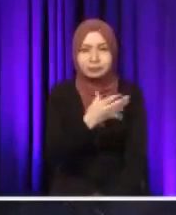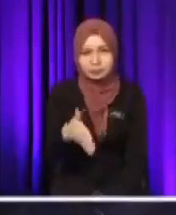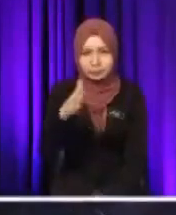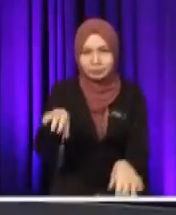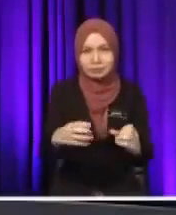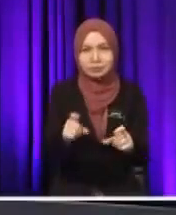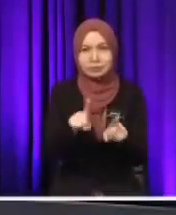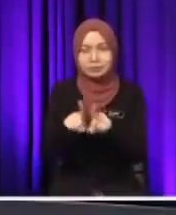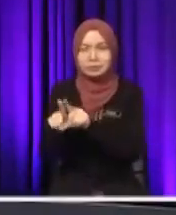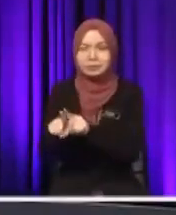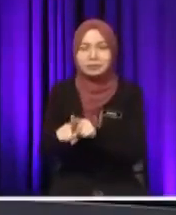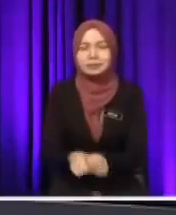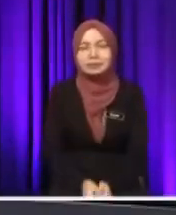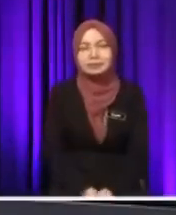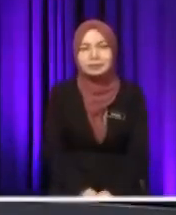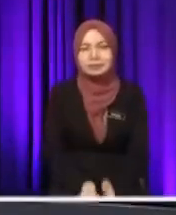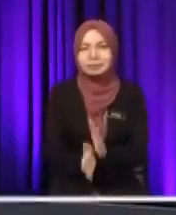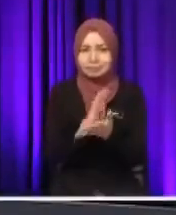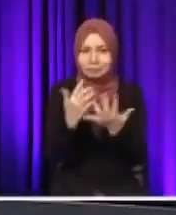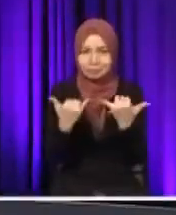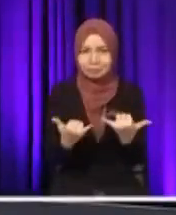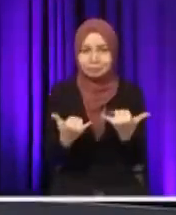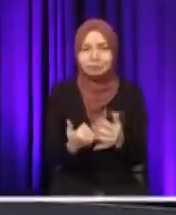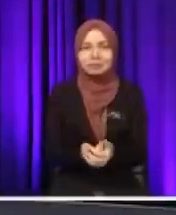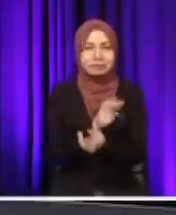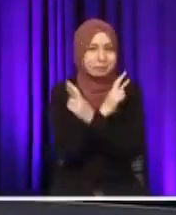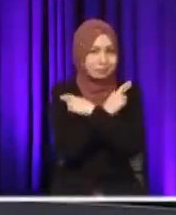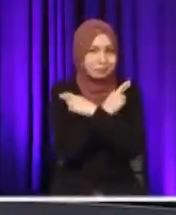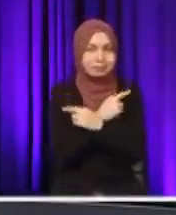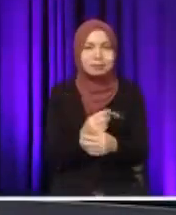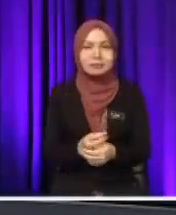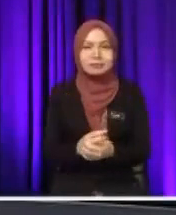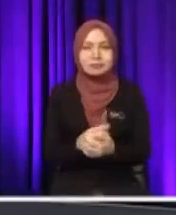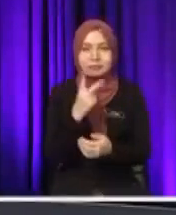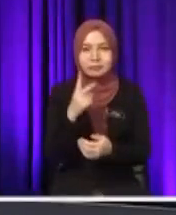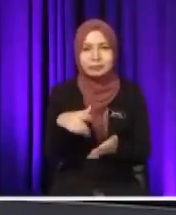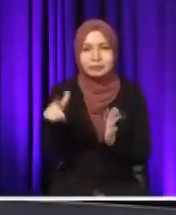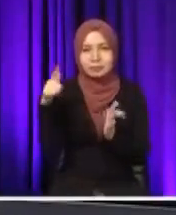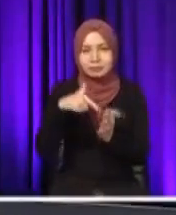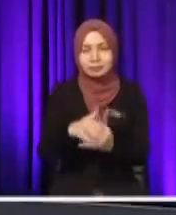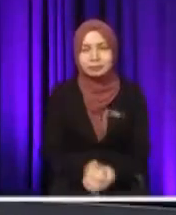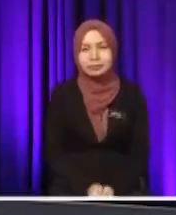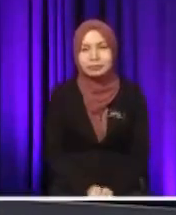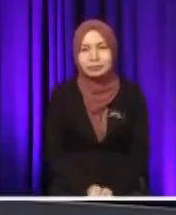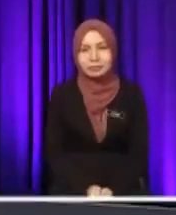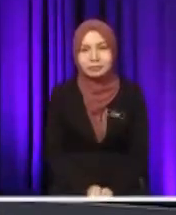Okey, baiklah. Murid-murid jangan ke mana-mana, kembali lagi ke slot menengah atas bersama Cikgu Roslan untuk